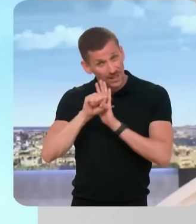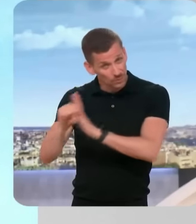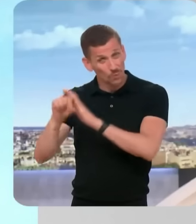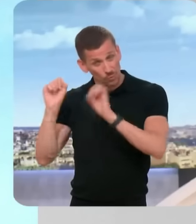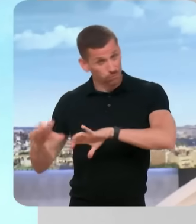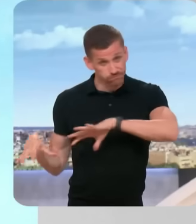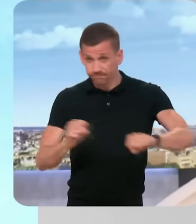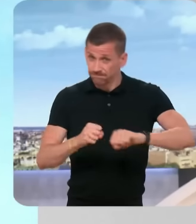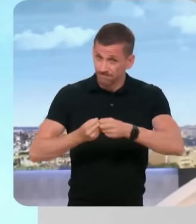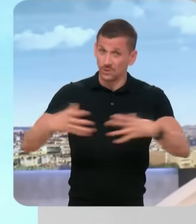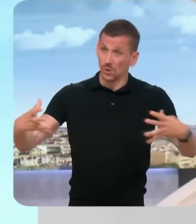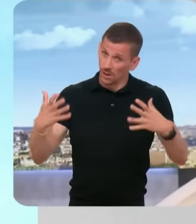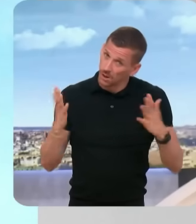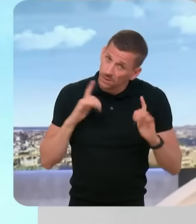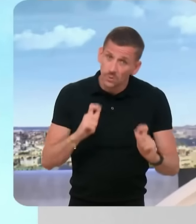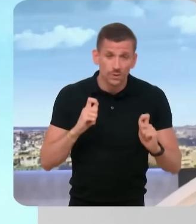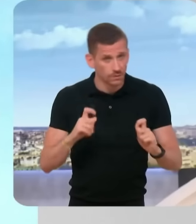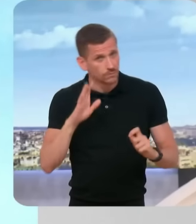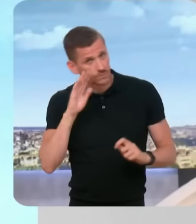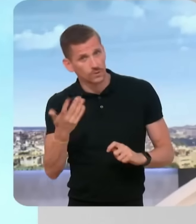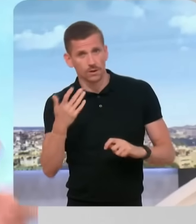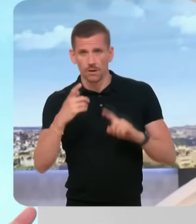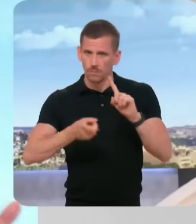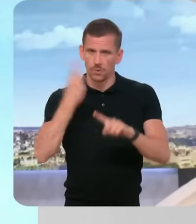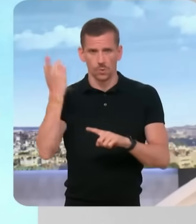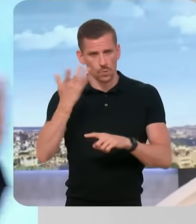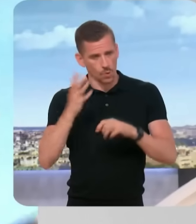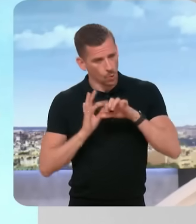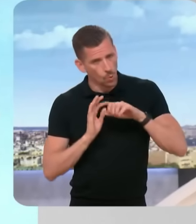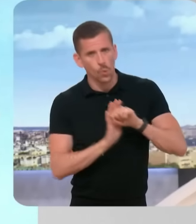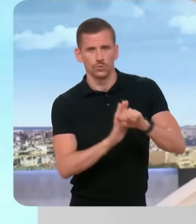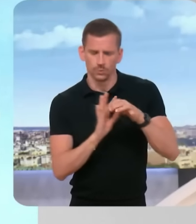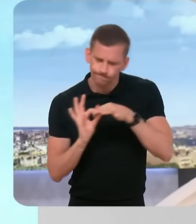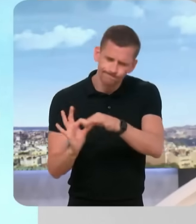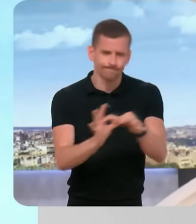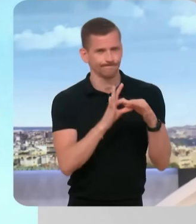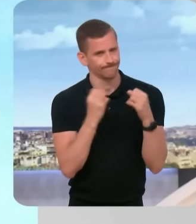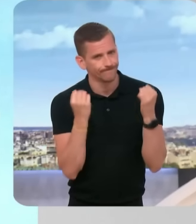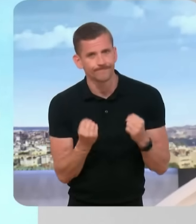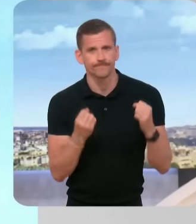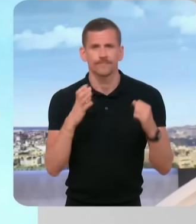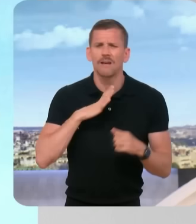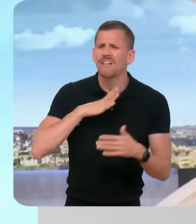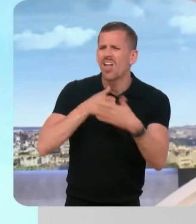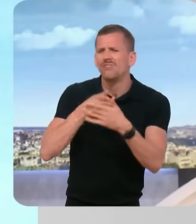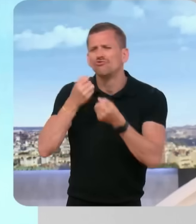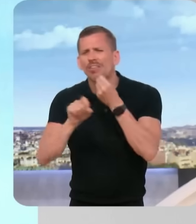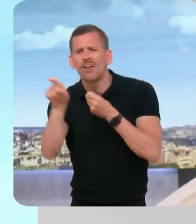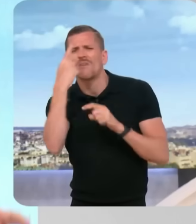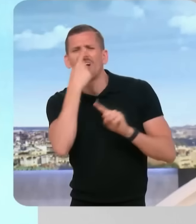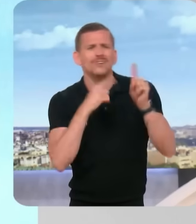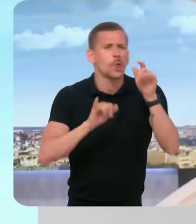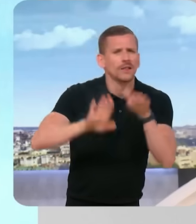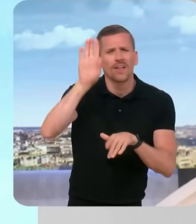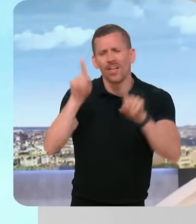je pense que nous ne devons rien faire qui divise notre camp. Donc les petites phrases de genre là, l'un fait l'obstacle, l'autre ne doit pas se présenter comme Premier ministre,